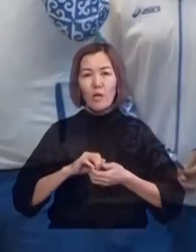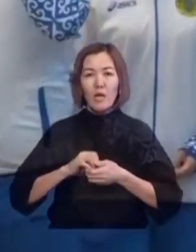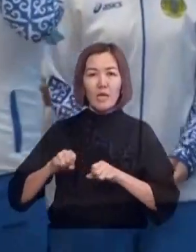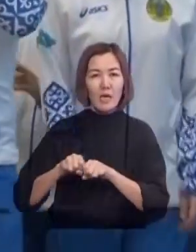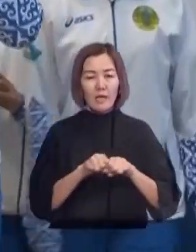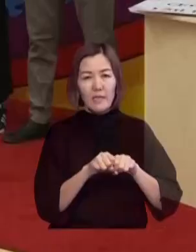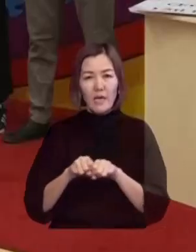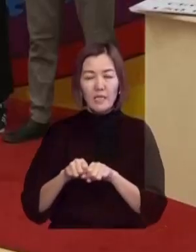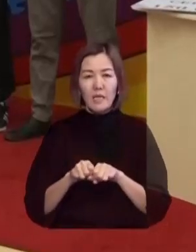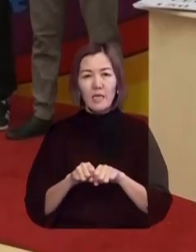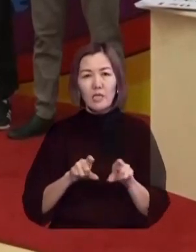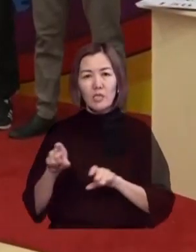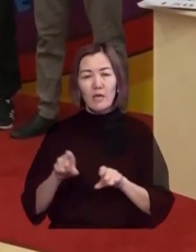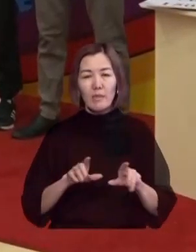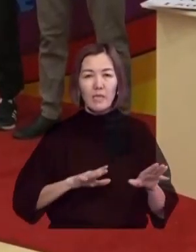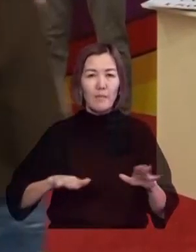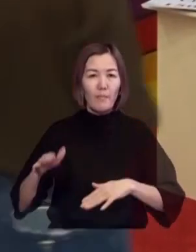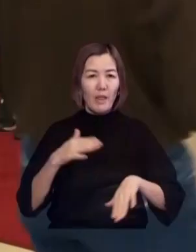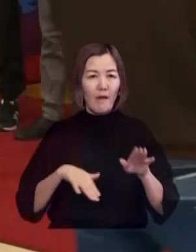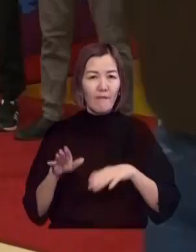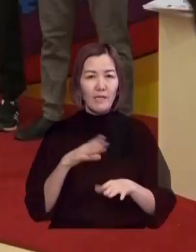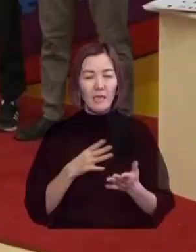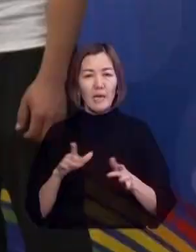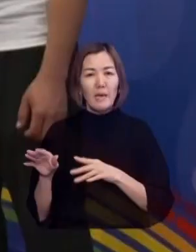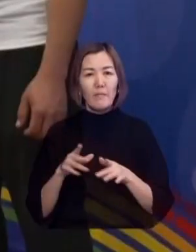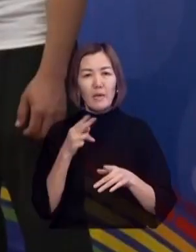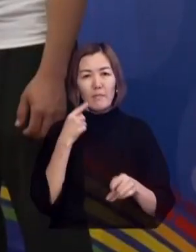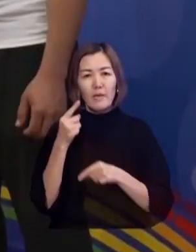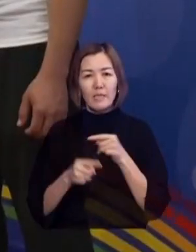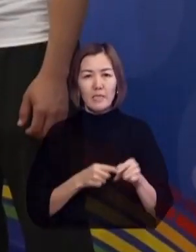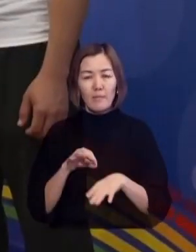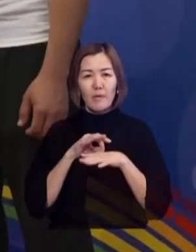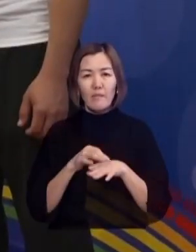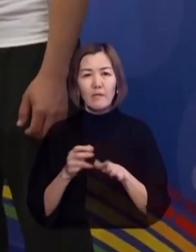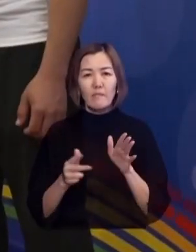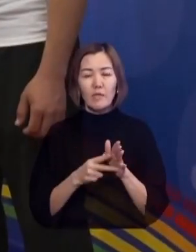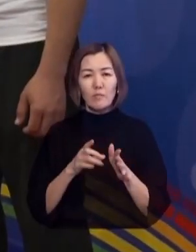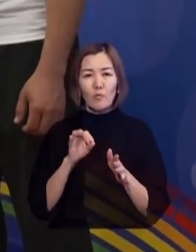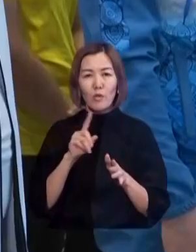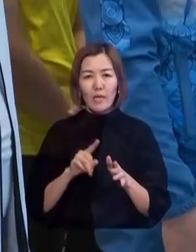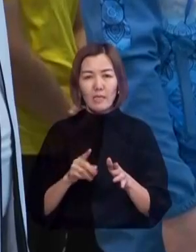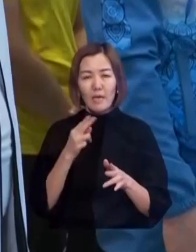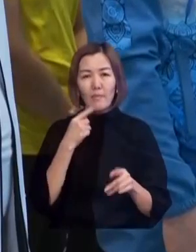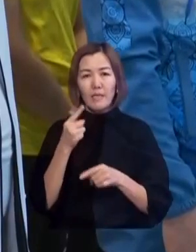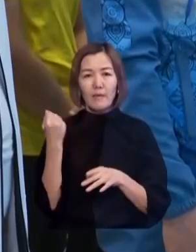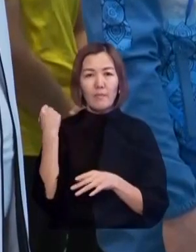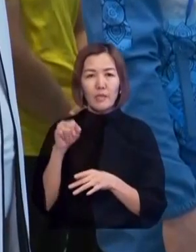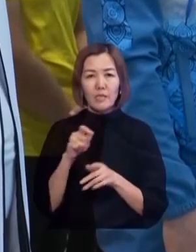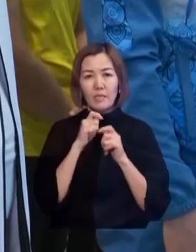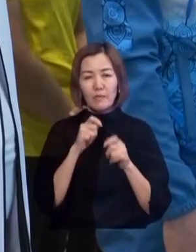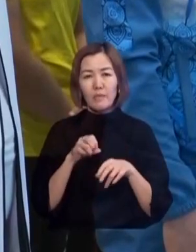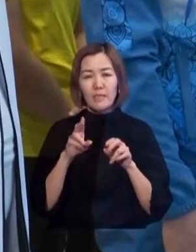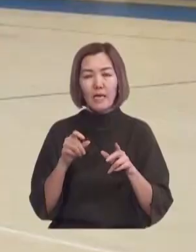бой, шахматы и плавание. Отметим, что мероприятие стало традиционным и проводится уже 8-й раз. По традиции, победители